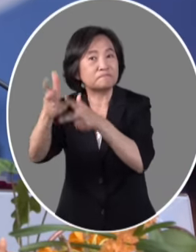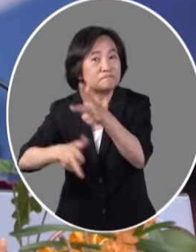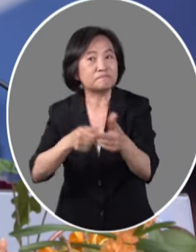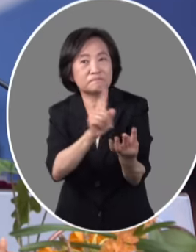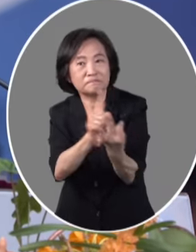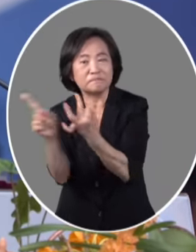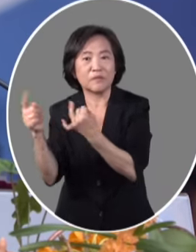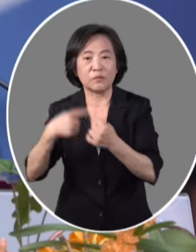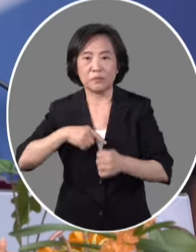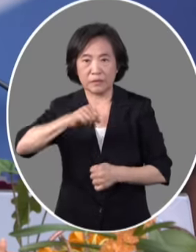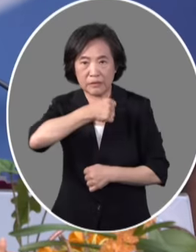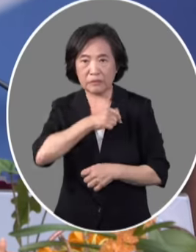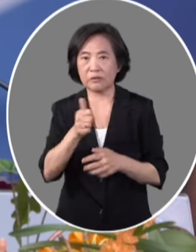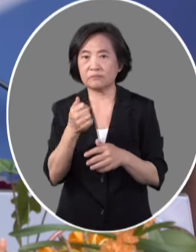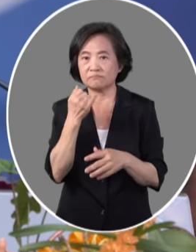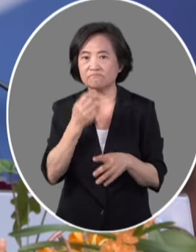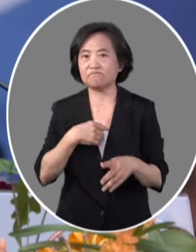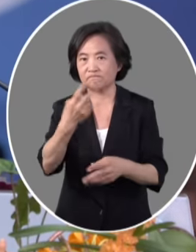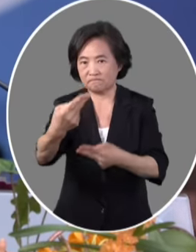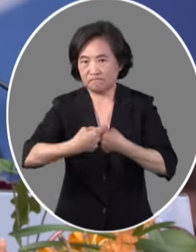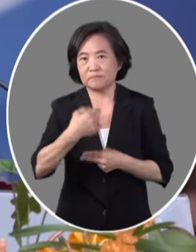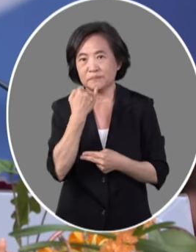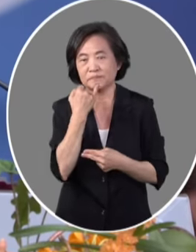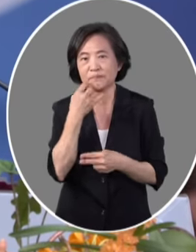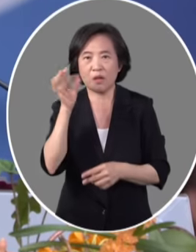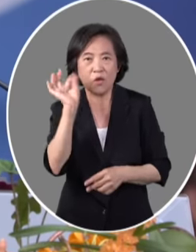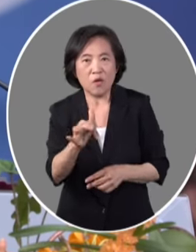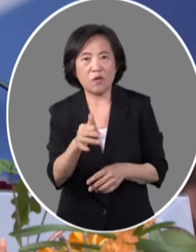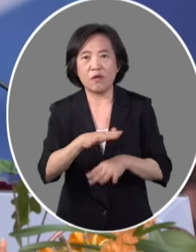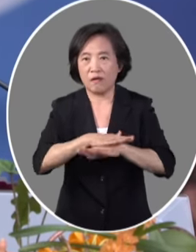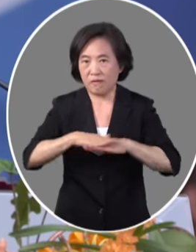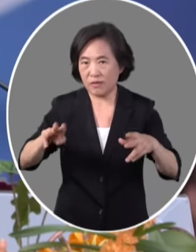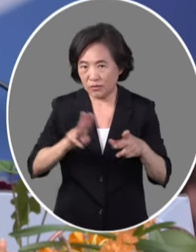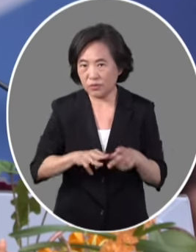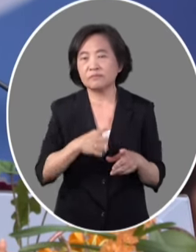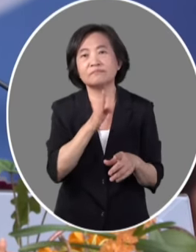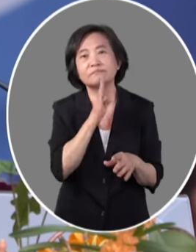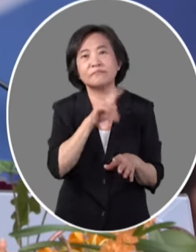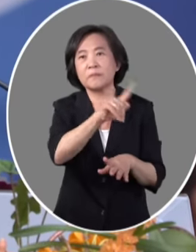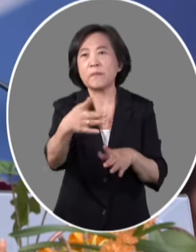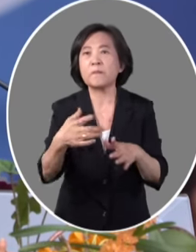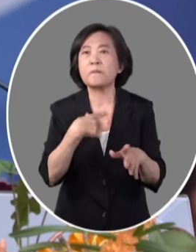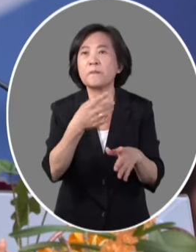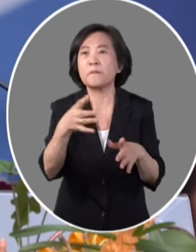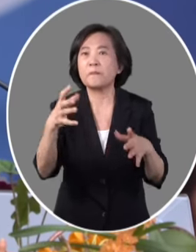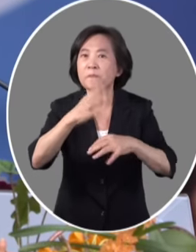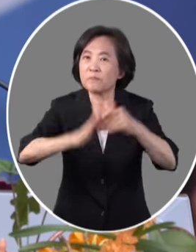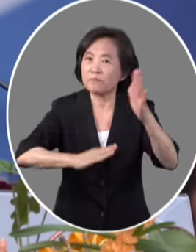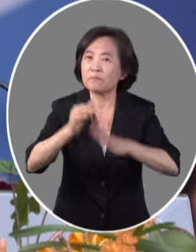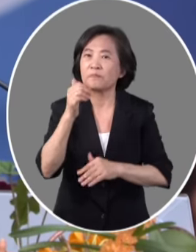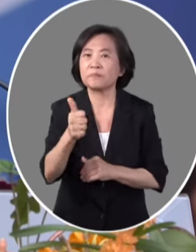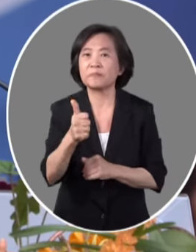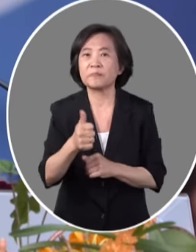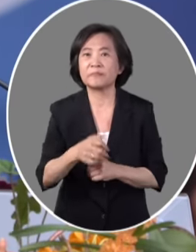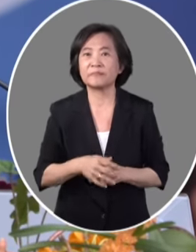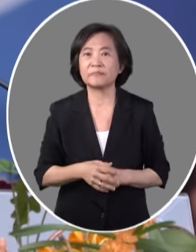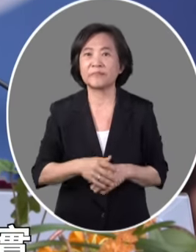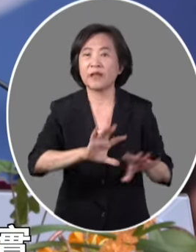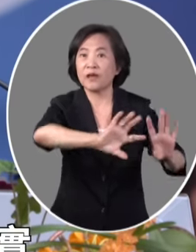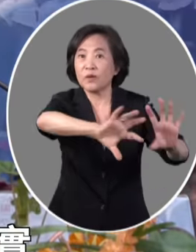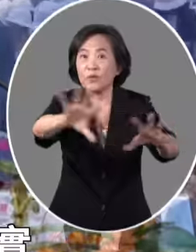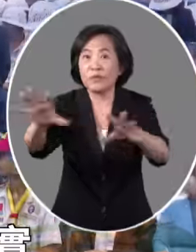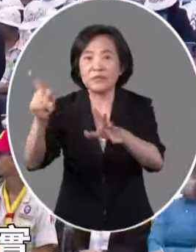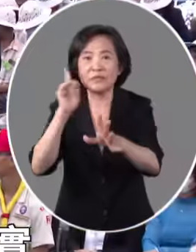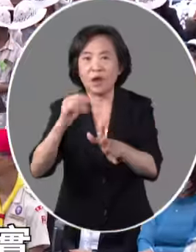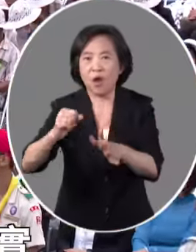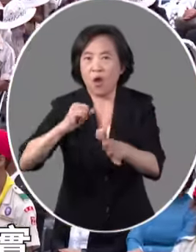靠、最有效率、最安全的合作伙伴。国际支持我们的力量